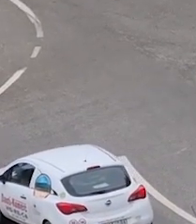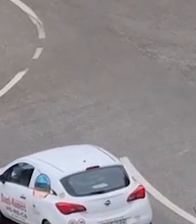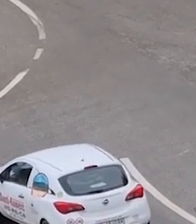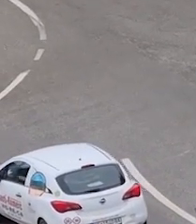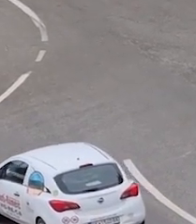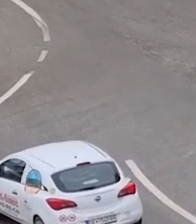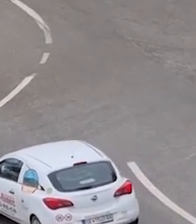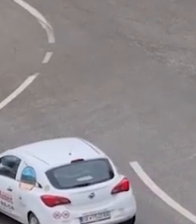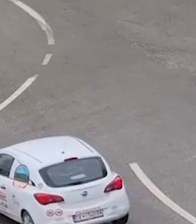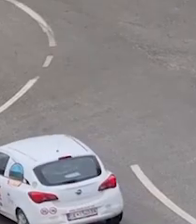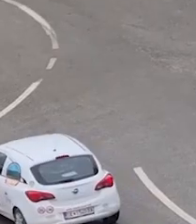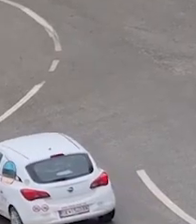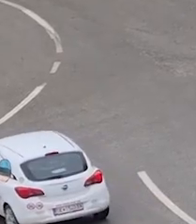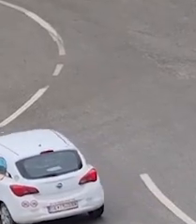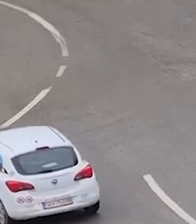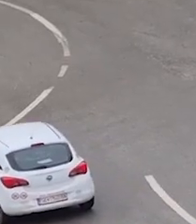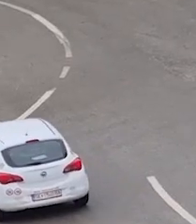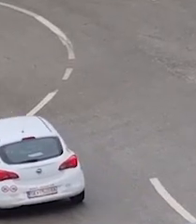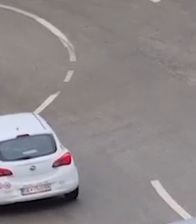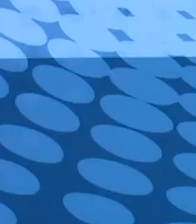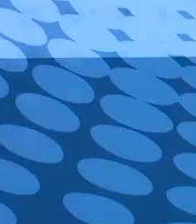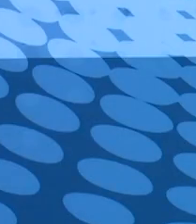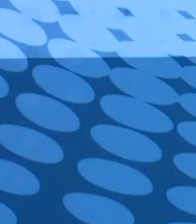на 82 кучиња.